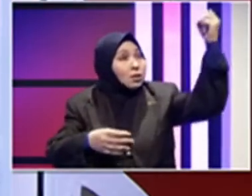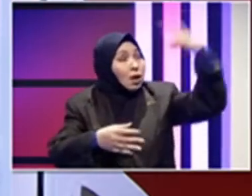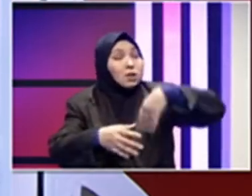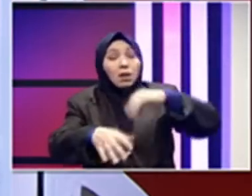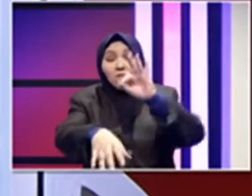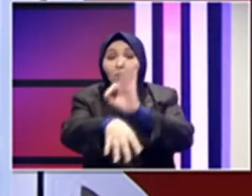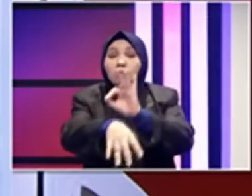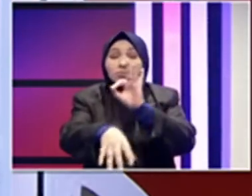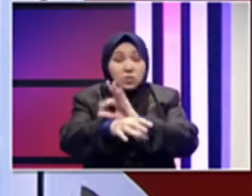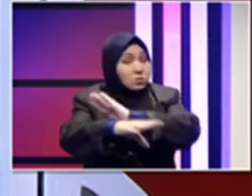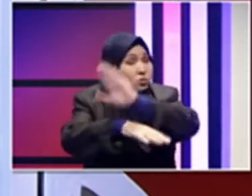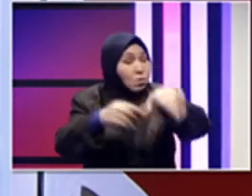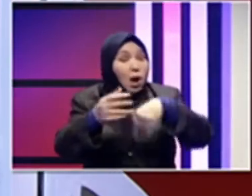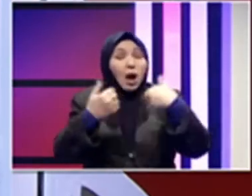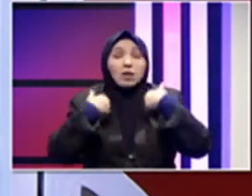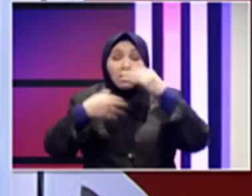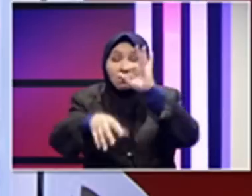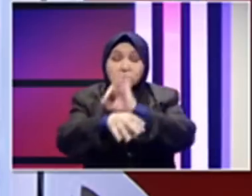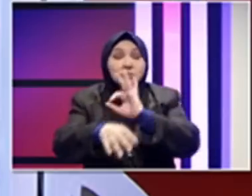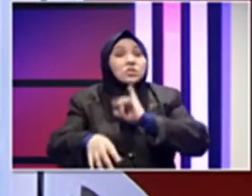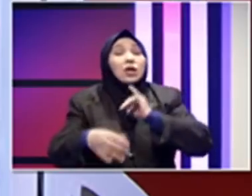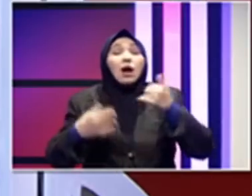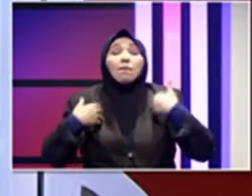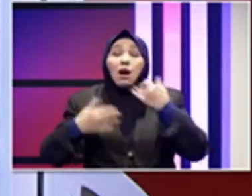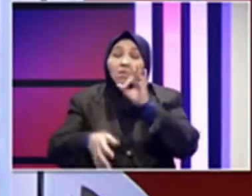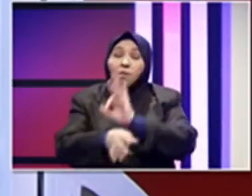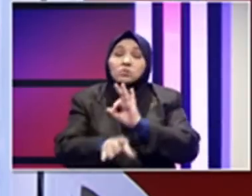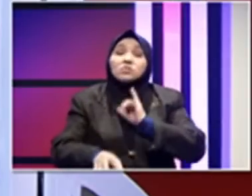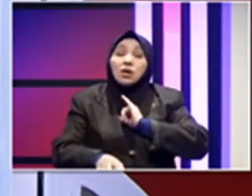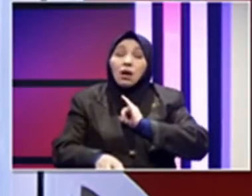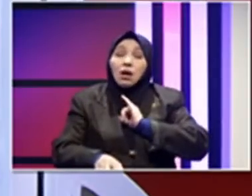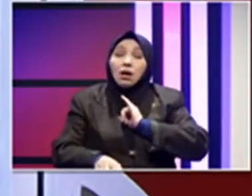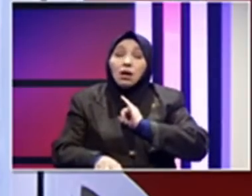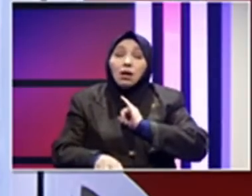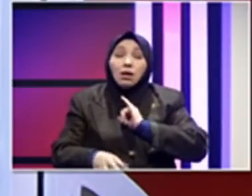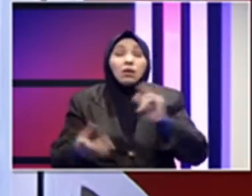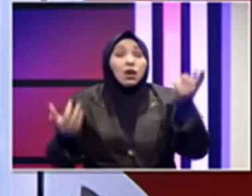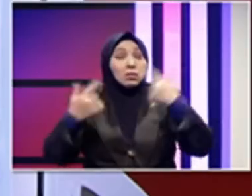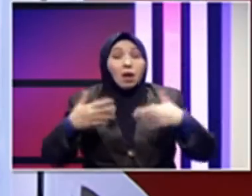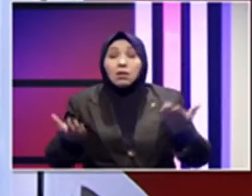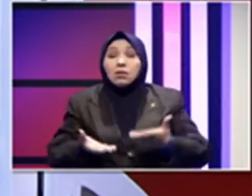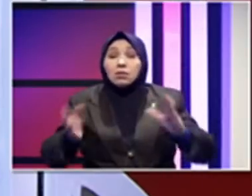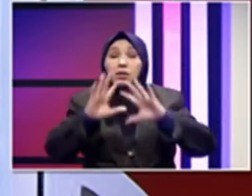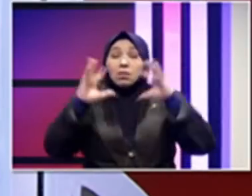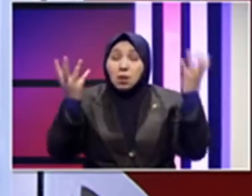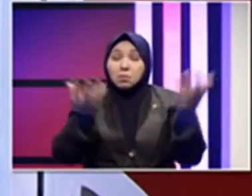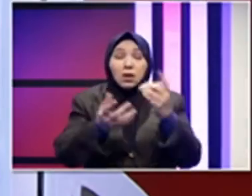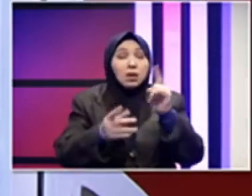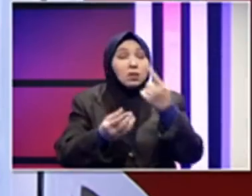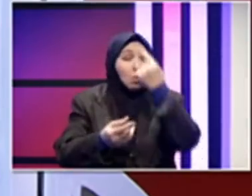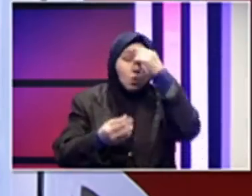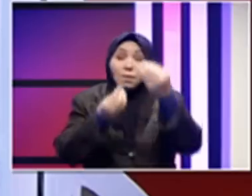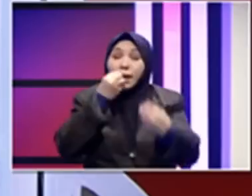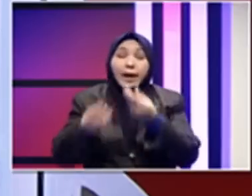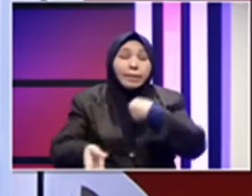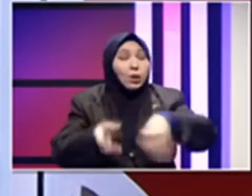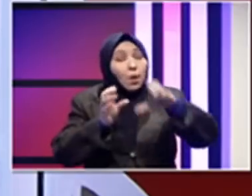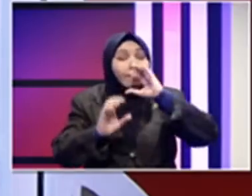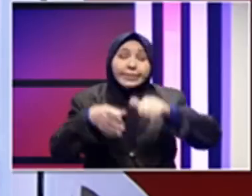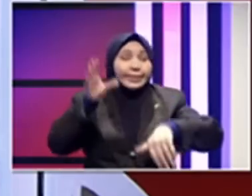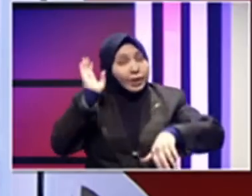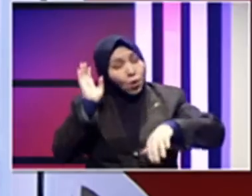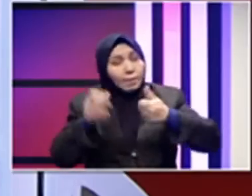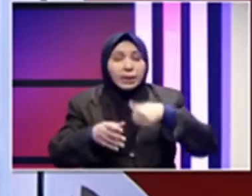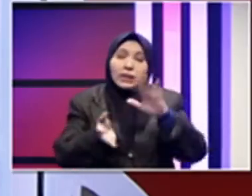fungsinya. Semua ada fungsi. Saya ni apa fungsi saya? Kan, takkan saya datang ke atas muka bumi ini hanya untuk makan, minum, tidur, makan, minum, tidur,